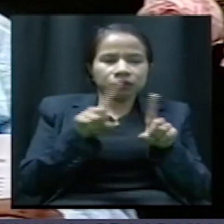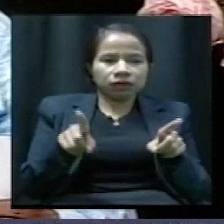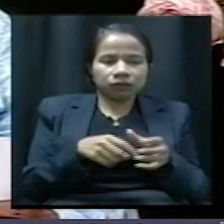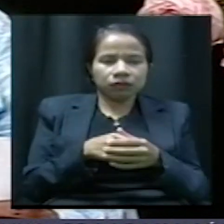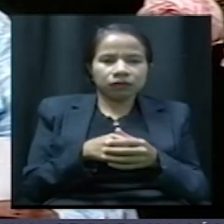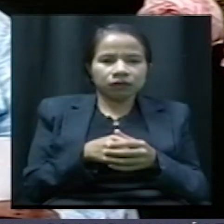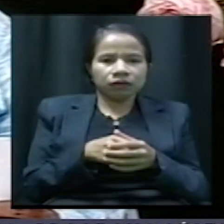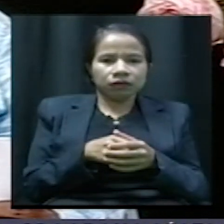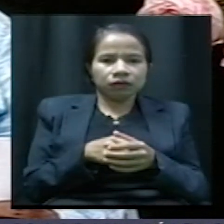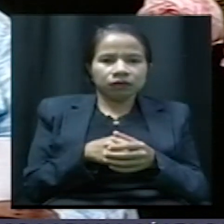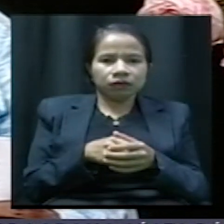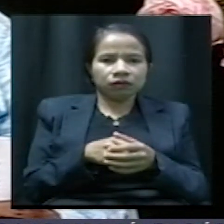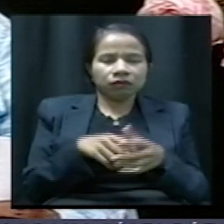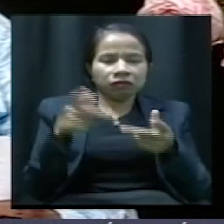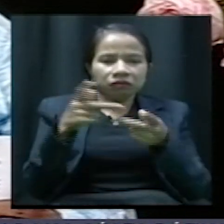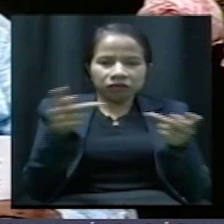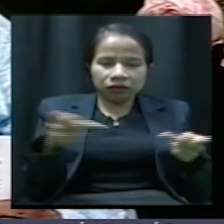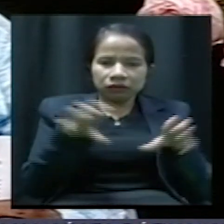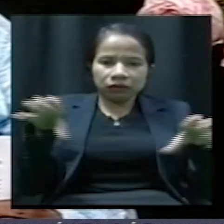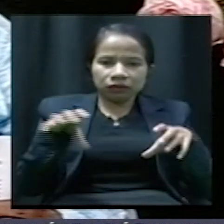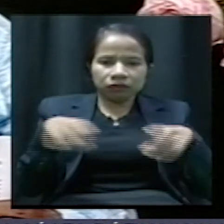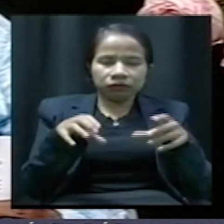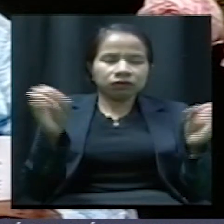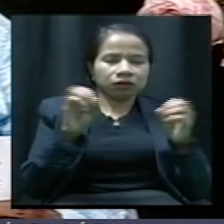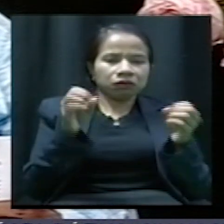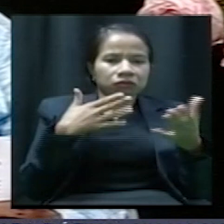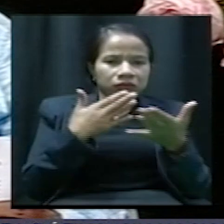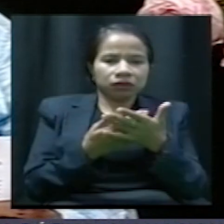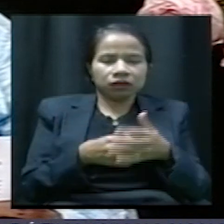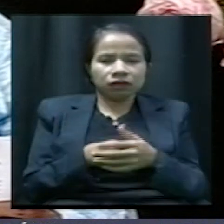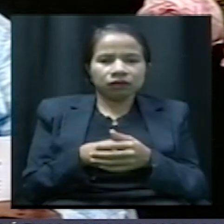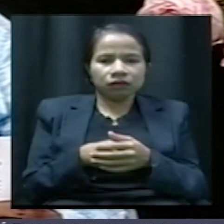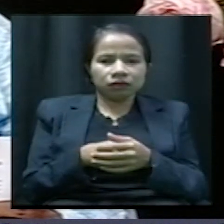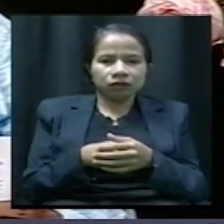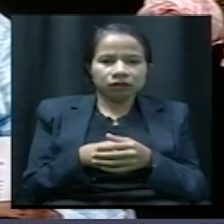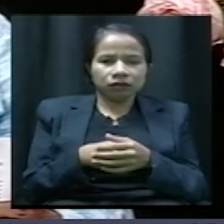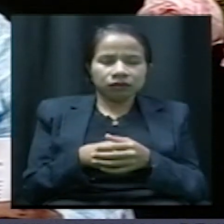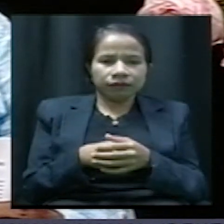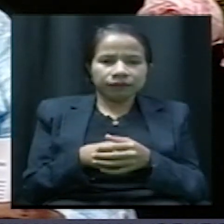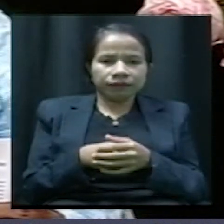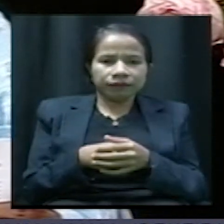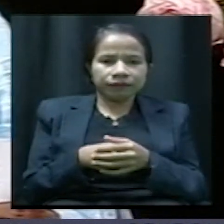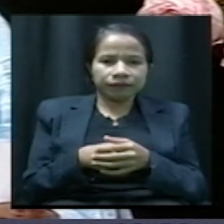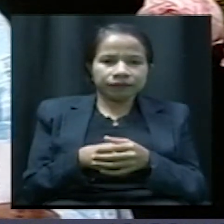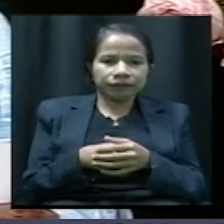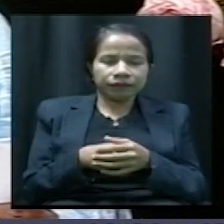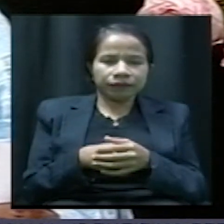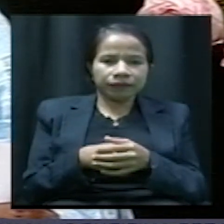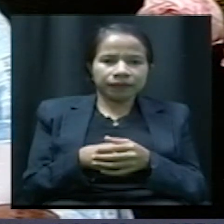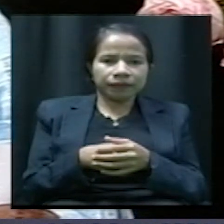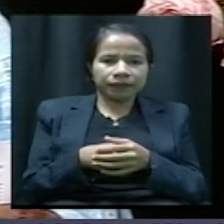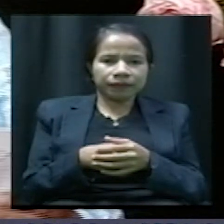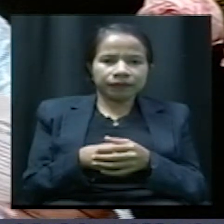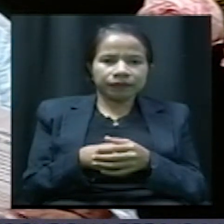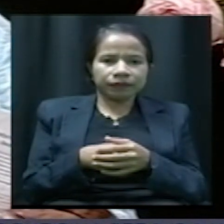ba tois ya fatin serviço ne la seguro ansa ne ber tohe na misa ne ansa ne ber sai bemo tohe ya be